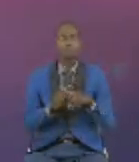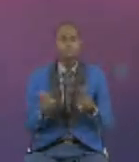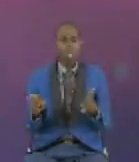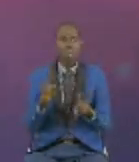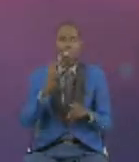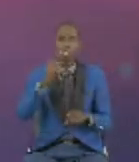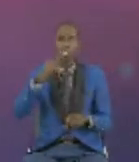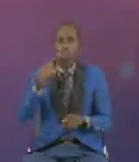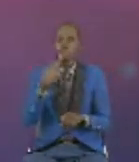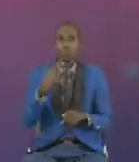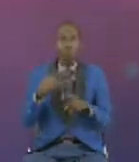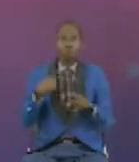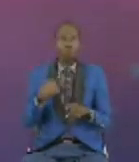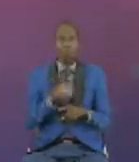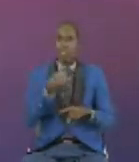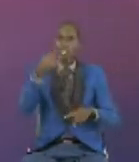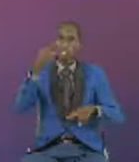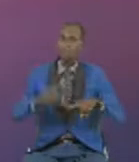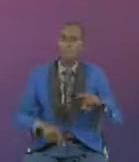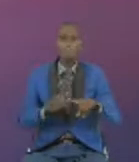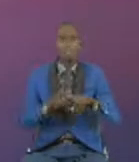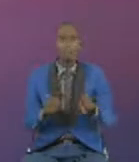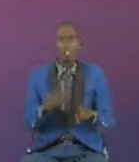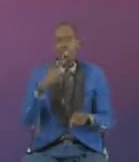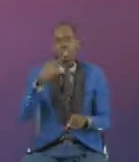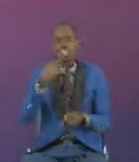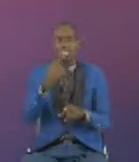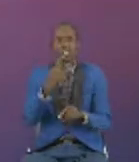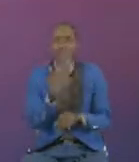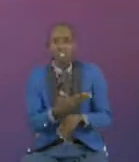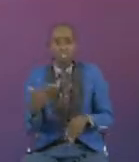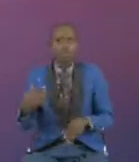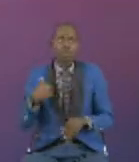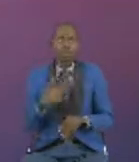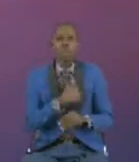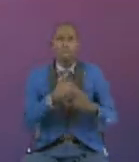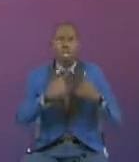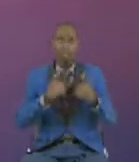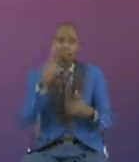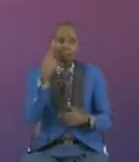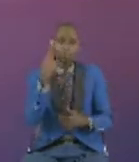mot. Nous ne pouvons pas ne pas parler de ce que nous avons vu et entendu.